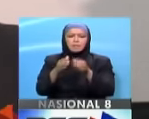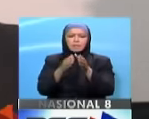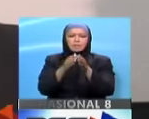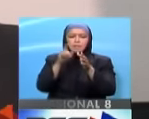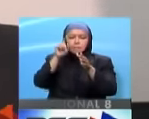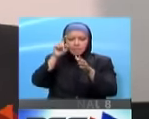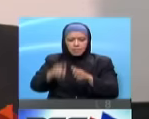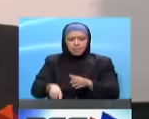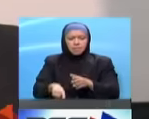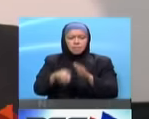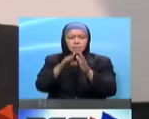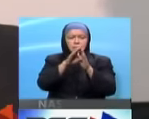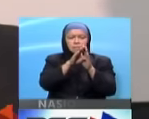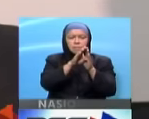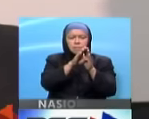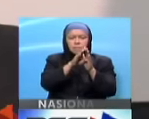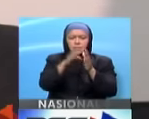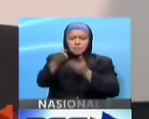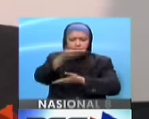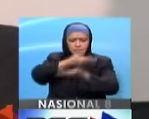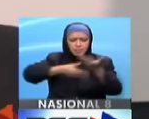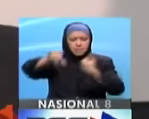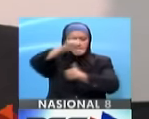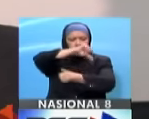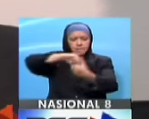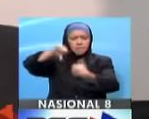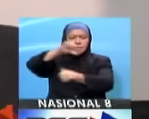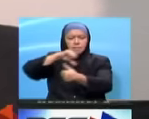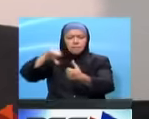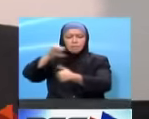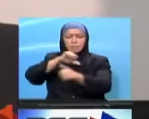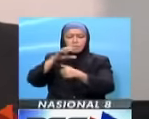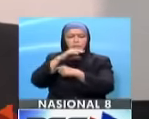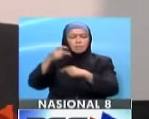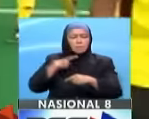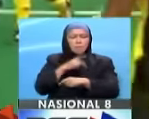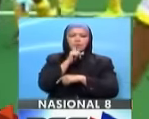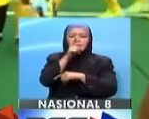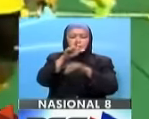much about social interaction and ensuring the kids are having a lot of fun.